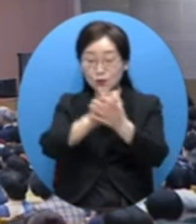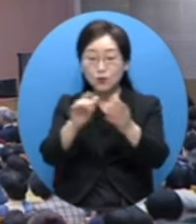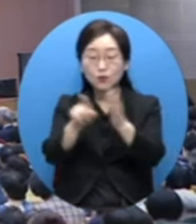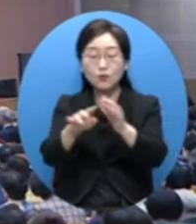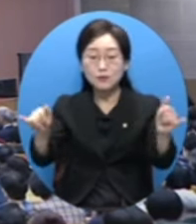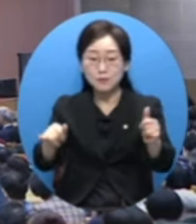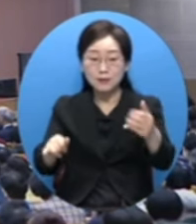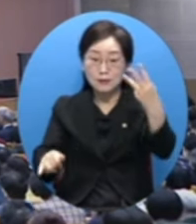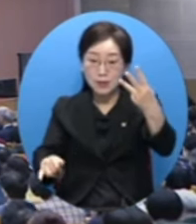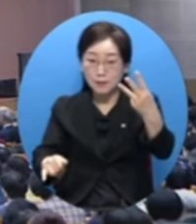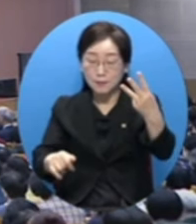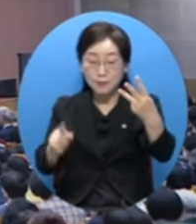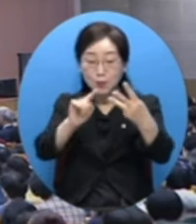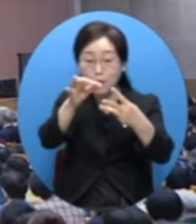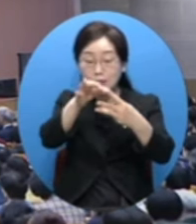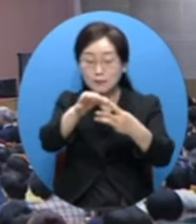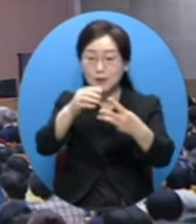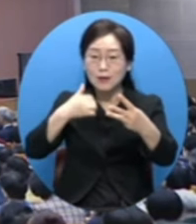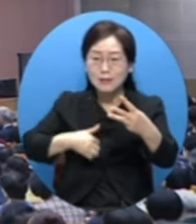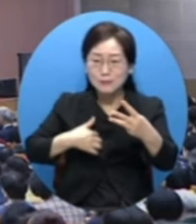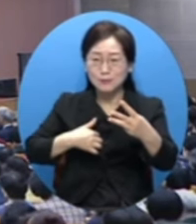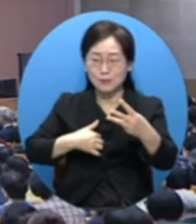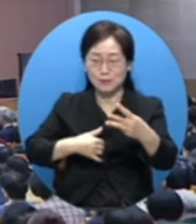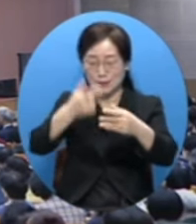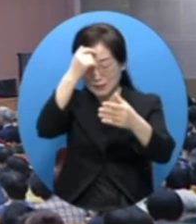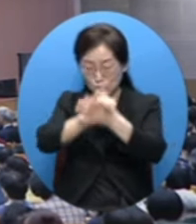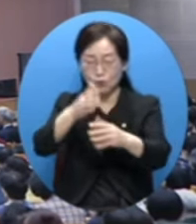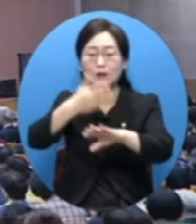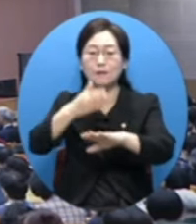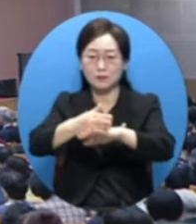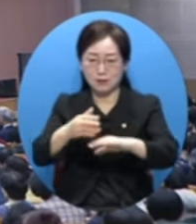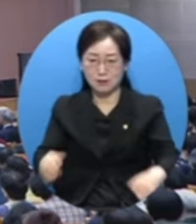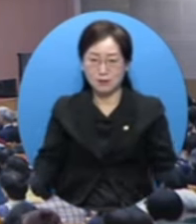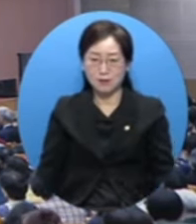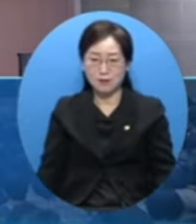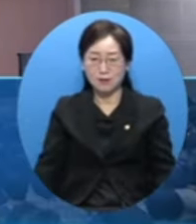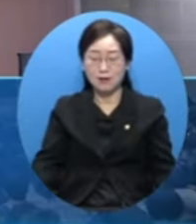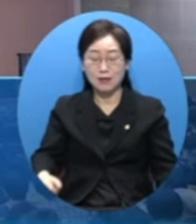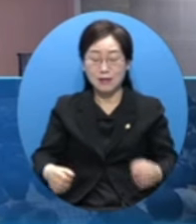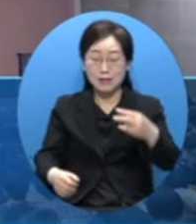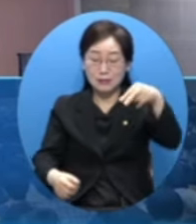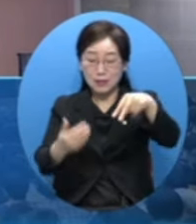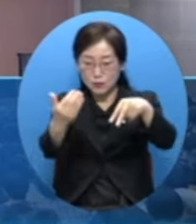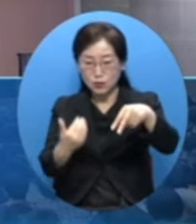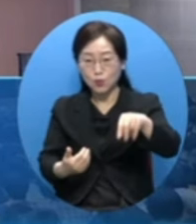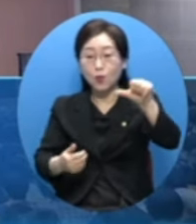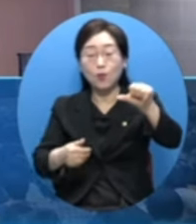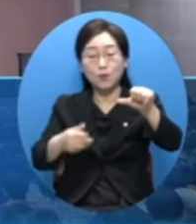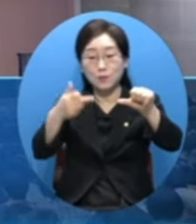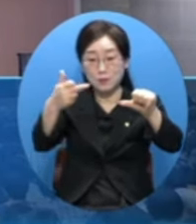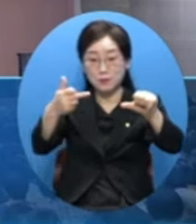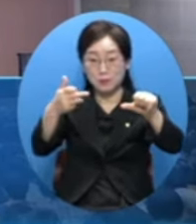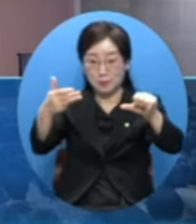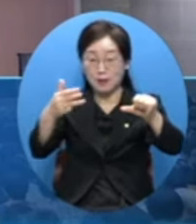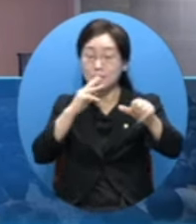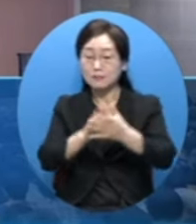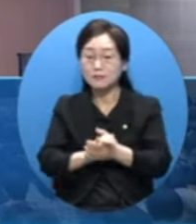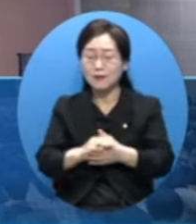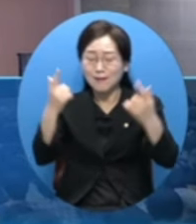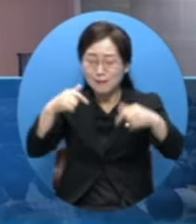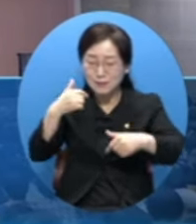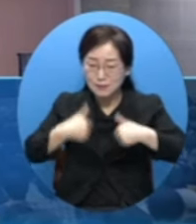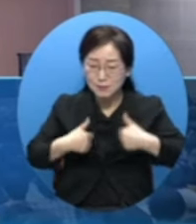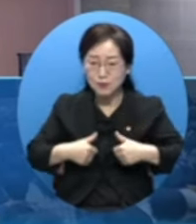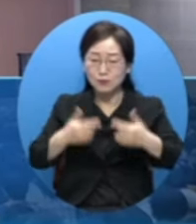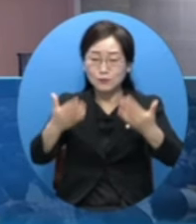신앙의 요소가 기쁨과 기도와 감사인 것입니다. 대로가 전서 5장 16절 18절은 말씀합니다. 항상 기뻐하라 쉬